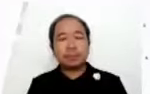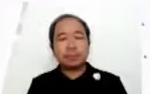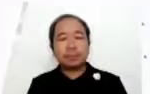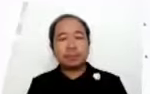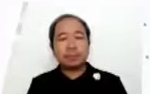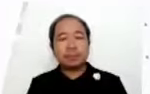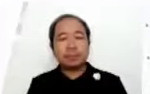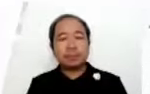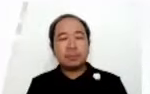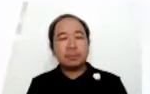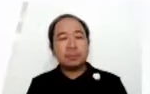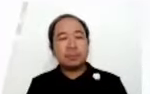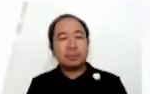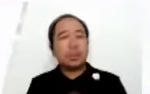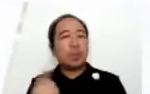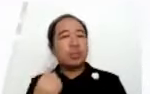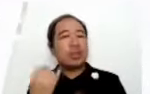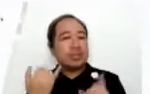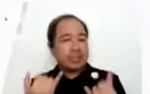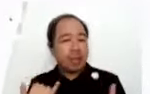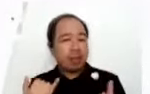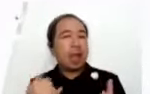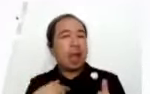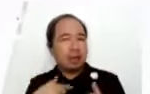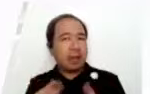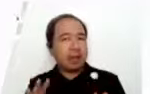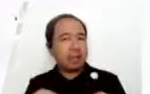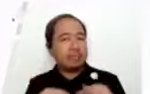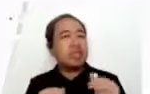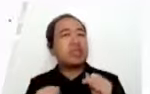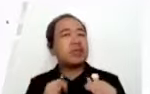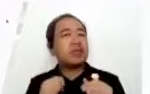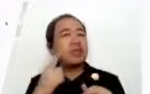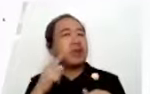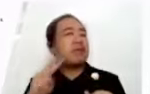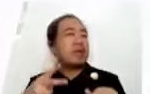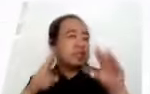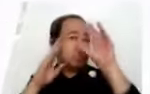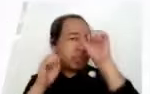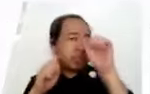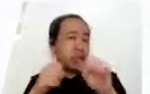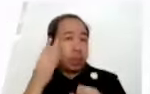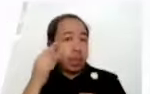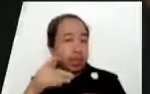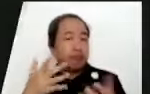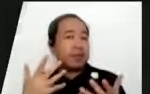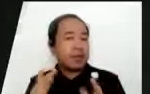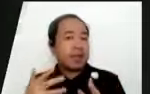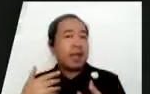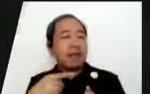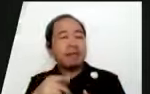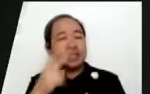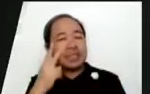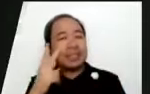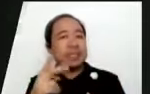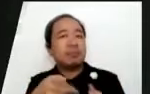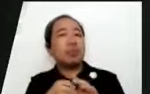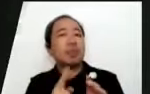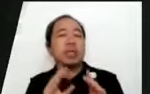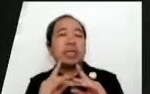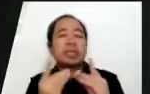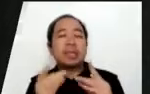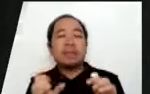Ngayon lang muli nagpaunlak ng panayam ang Vice Presidente matapos siyang formal na i-turnover ang pamumuno sa DepEd. Ang mga dahilan ng